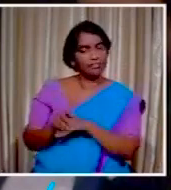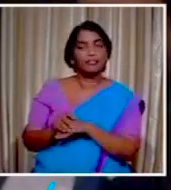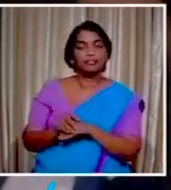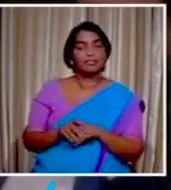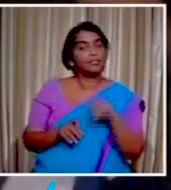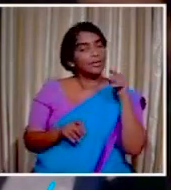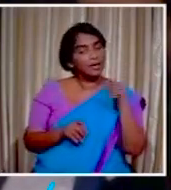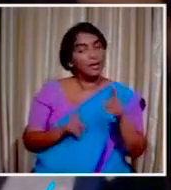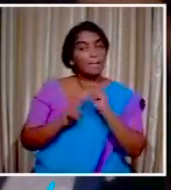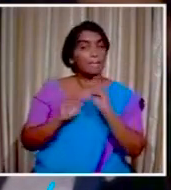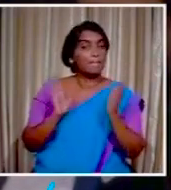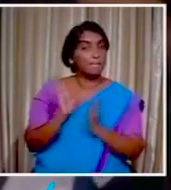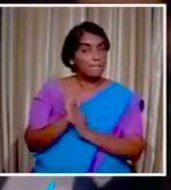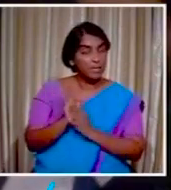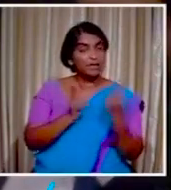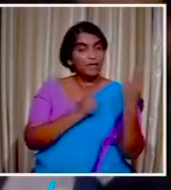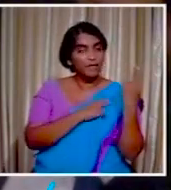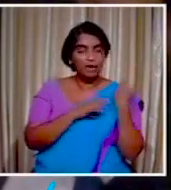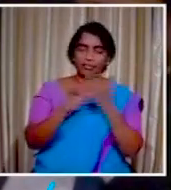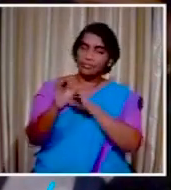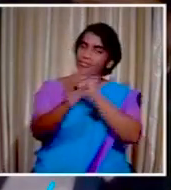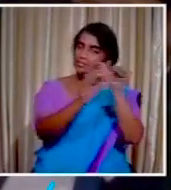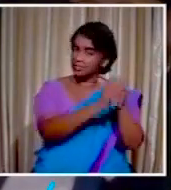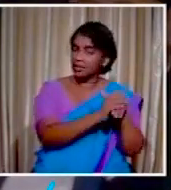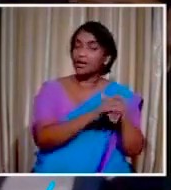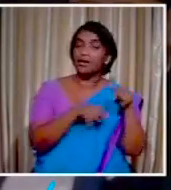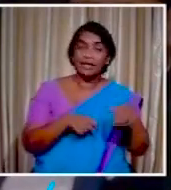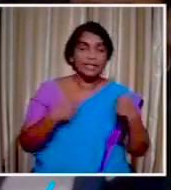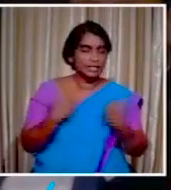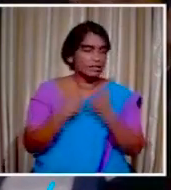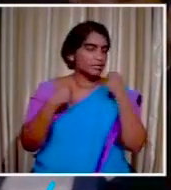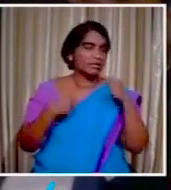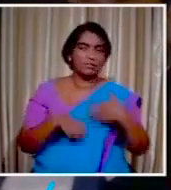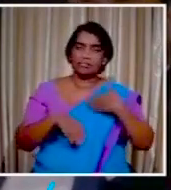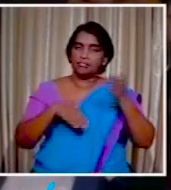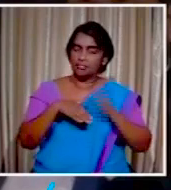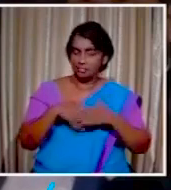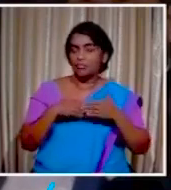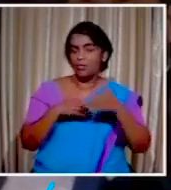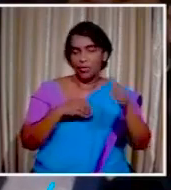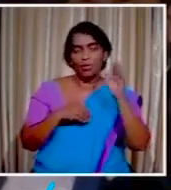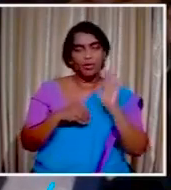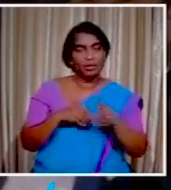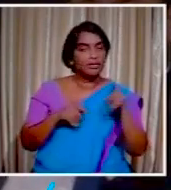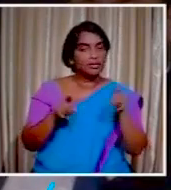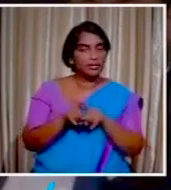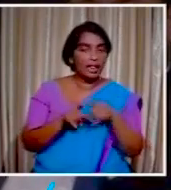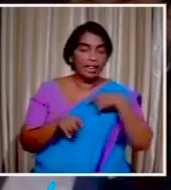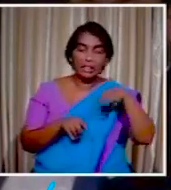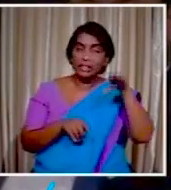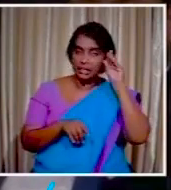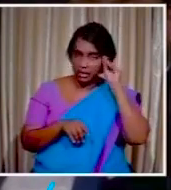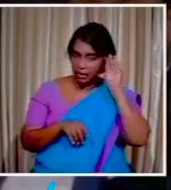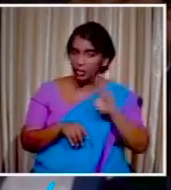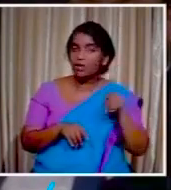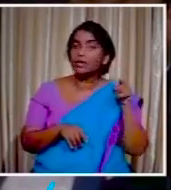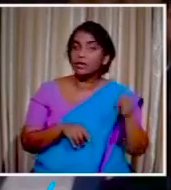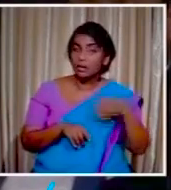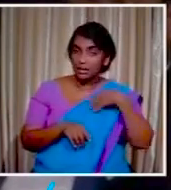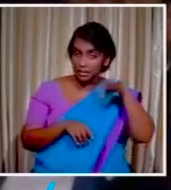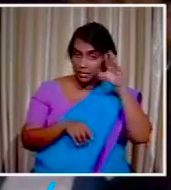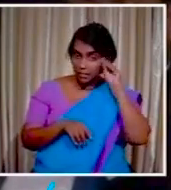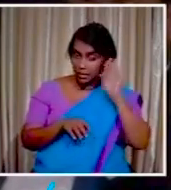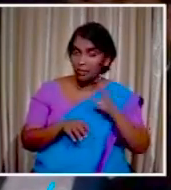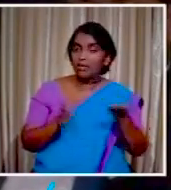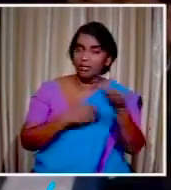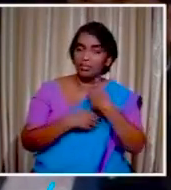ඔබතුමා අග්‍රාමාත්‍යවරගේ වගකීම ගත්තත් මේ අභියෝගයට මූණ දෙන්න සිද්ධ වෙනවා. ඒ නිසා අපි ඒක තේරුම් ගන්න ඕන. ඒක තේරුම් අරගෙන